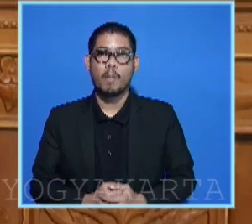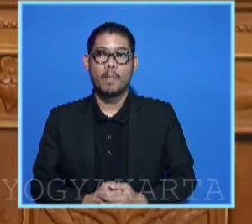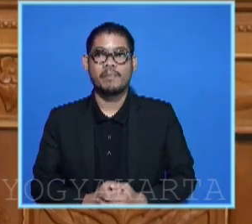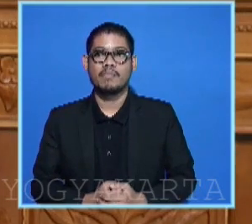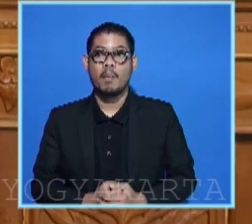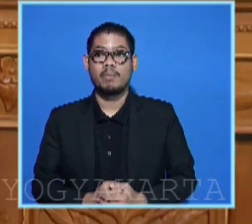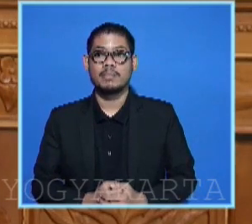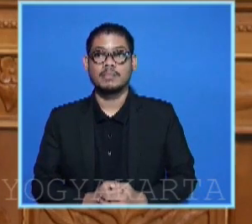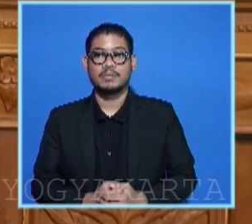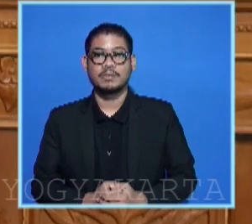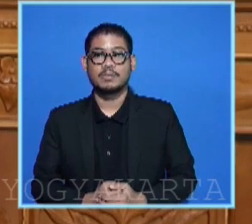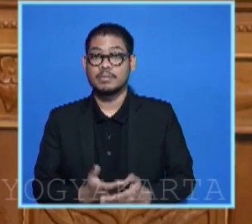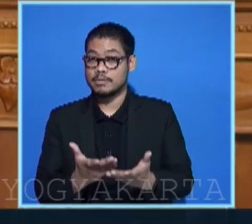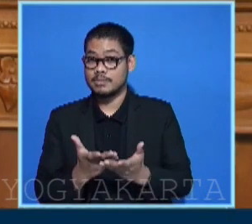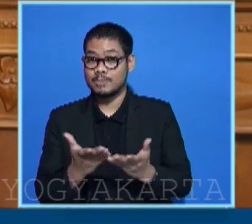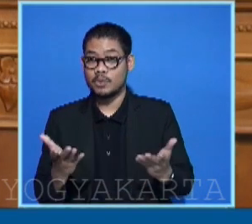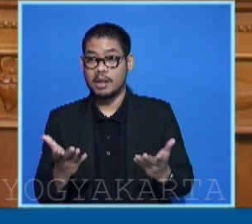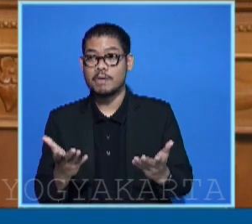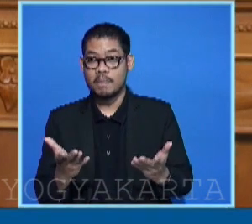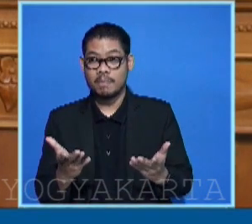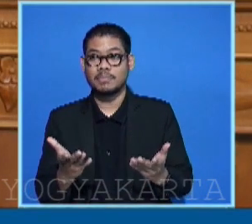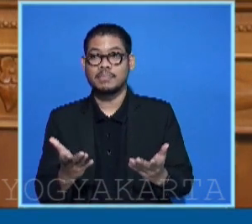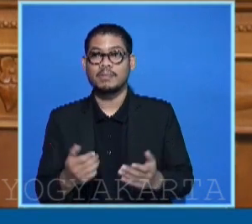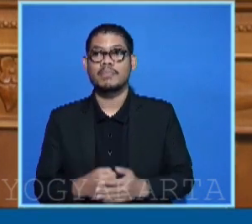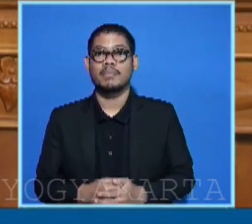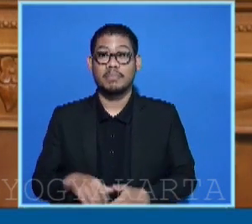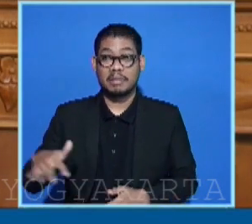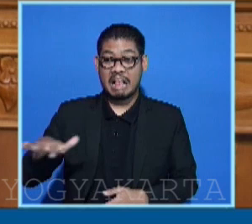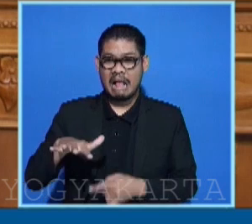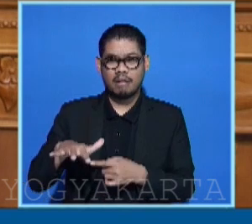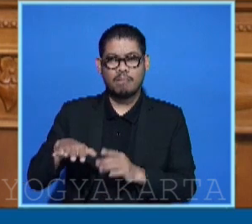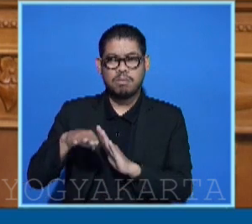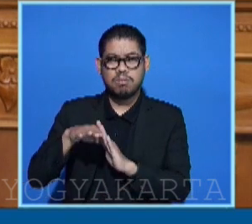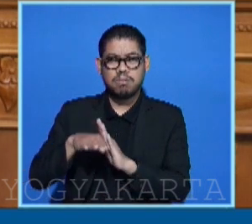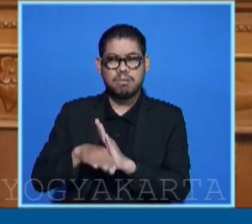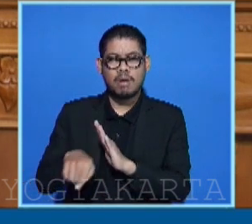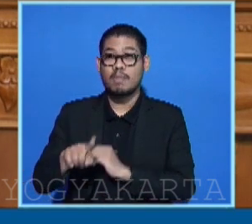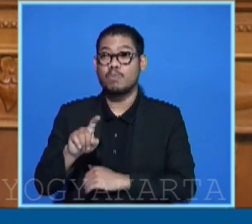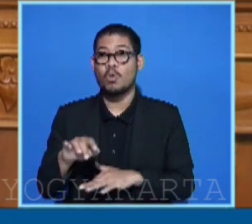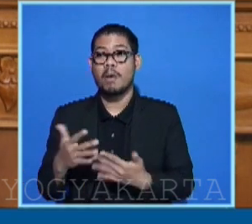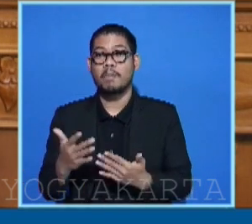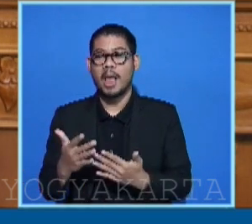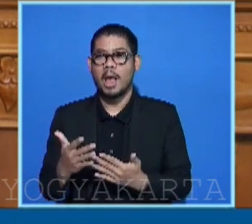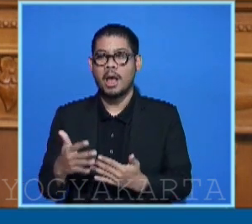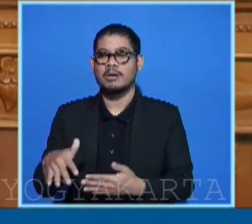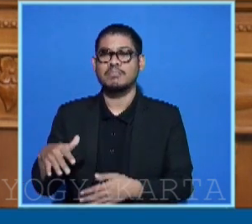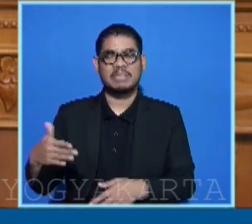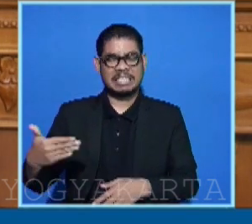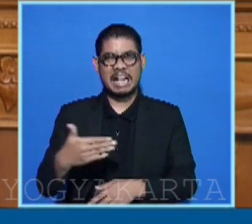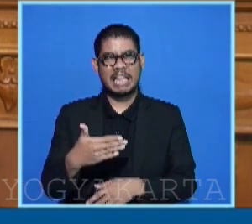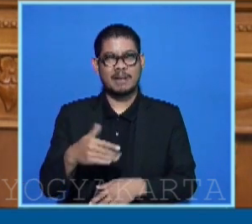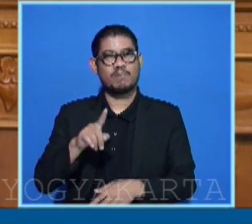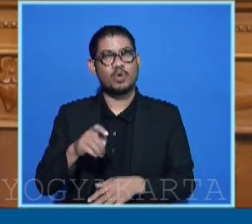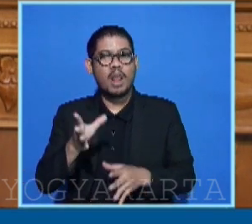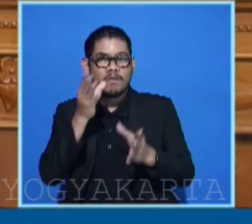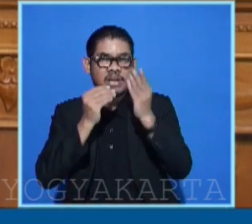Para pamirsa ngawekani kiranging toyo sarta nyekapi kapetan oksigen ing toyo para bakul ulam ing peken ulam Garongan